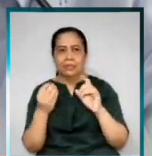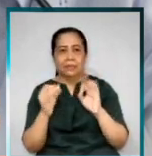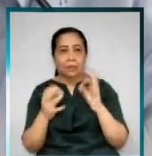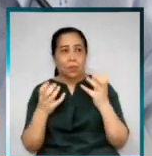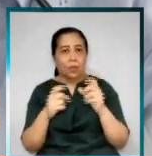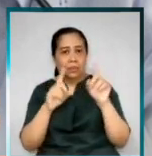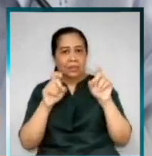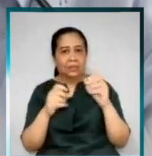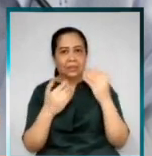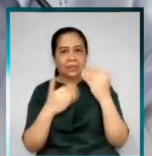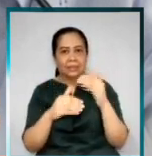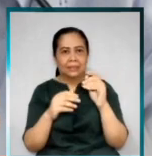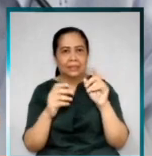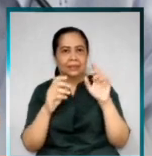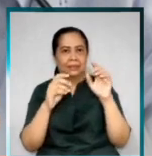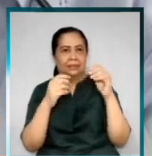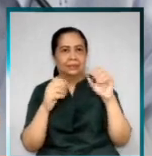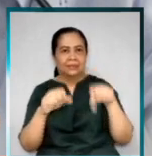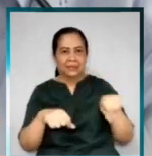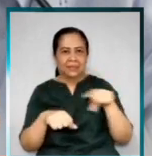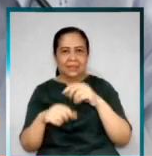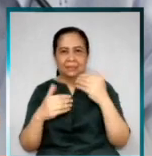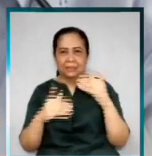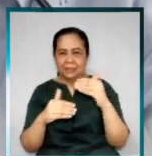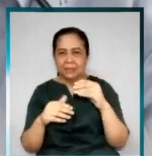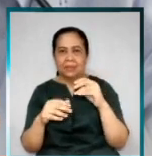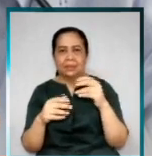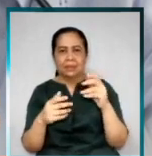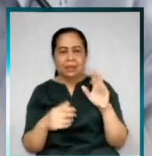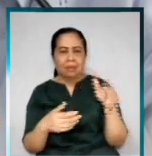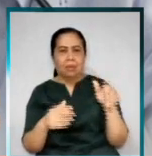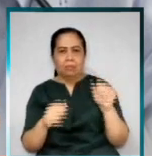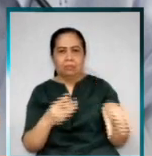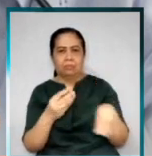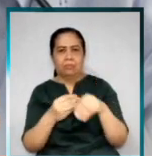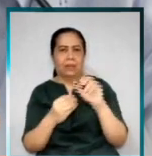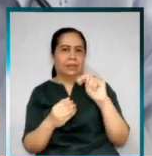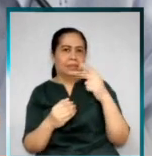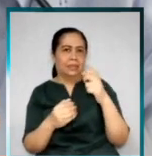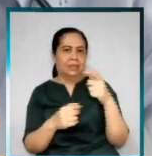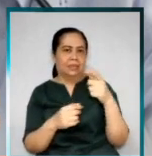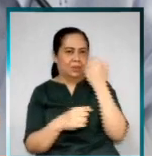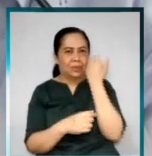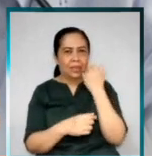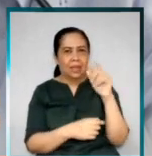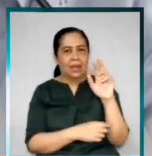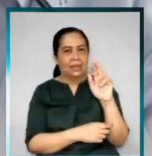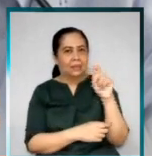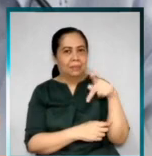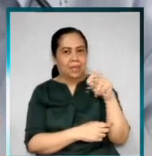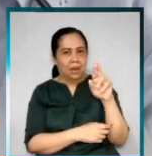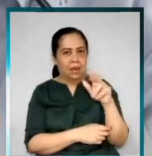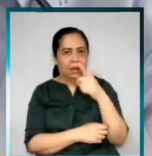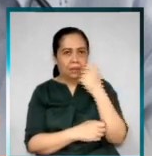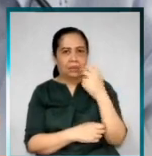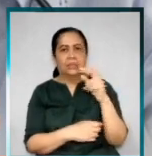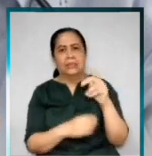limited testing capacity with RT-PCR, kasi kailangan mo mas marami. You have to close the